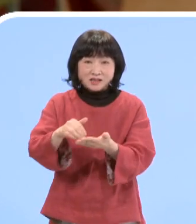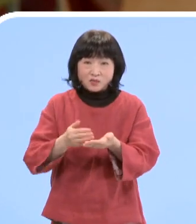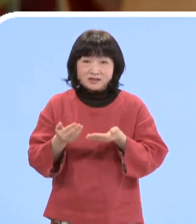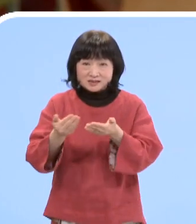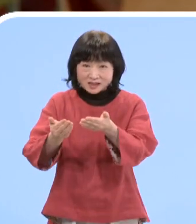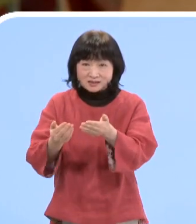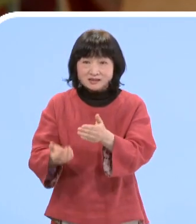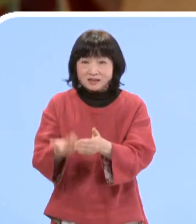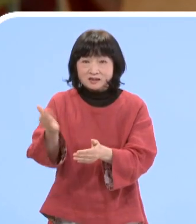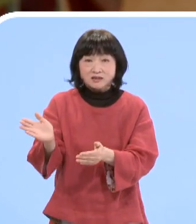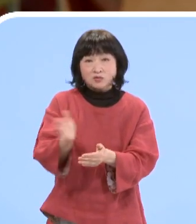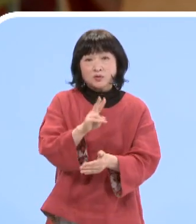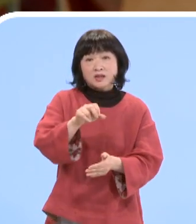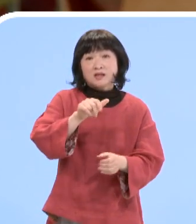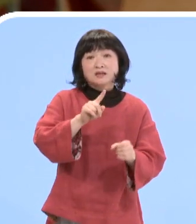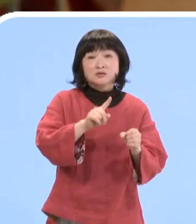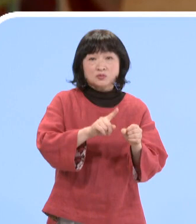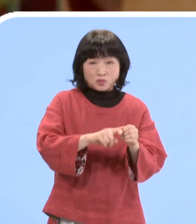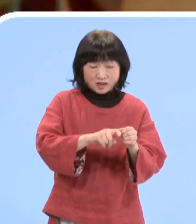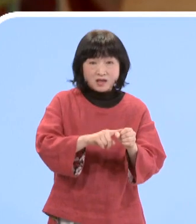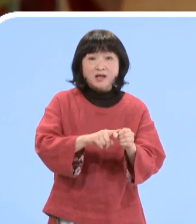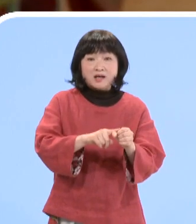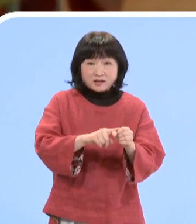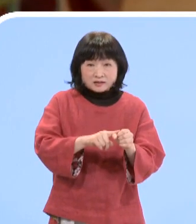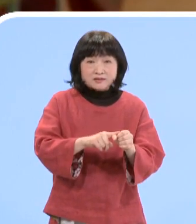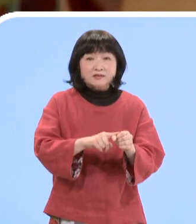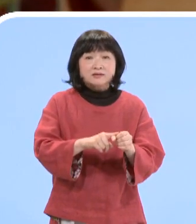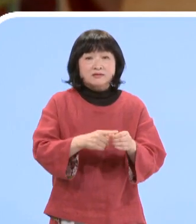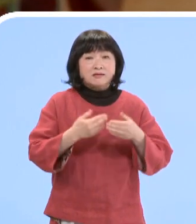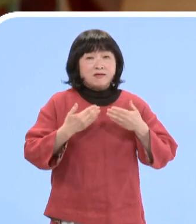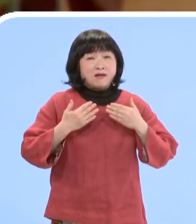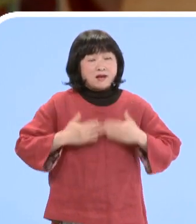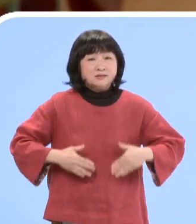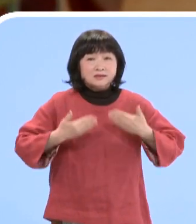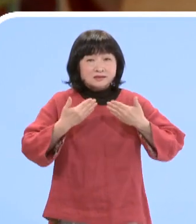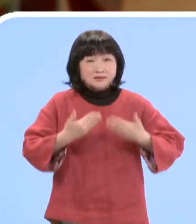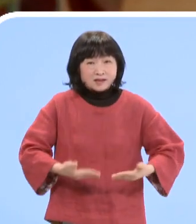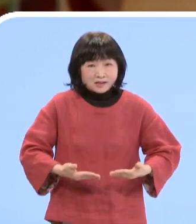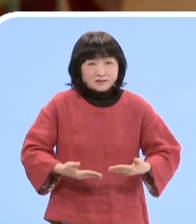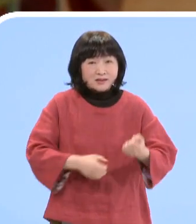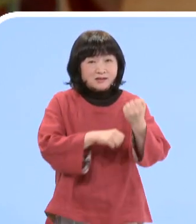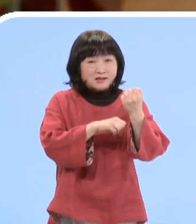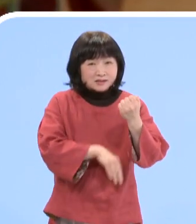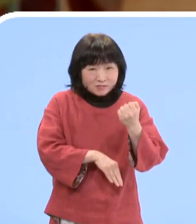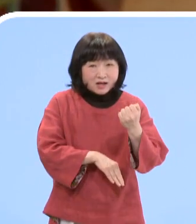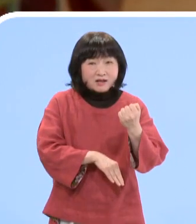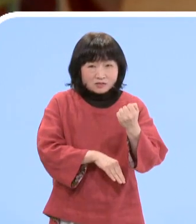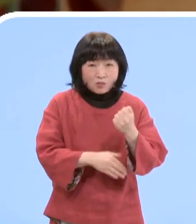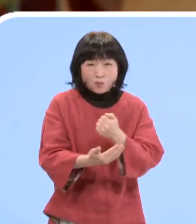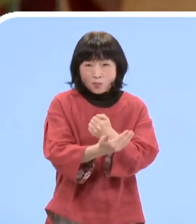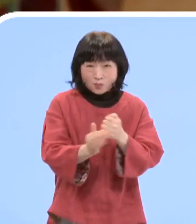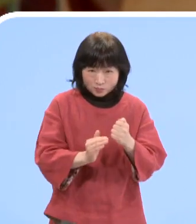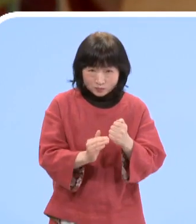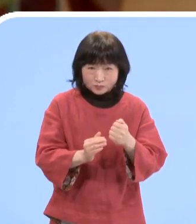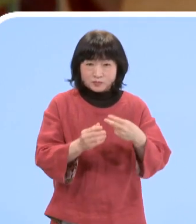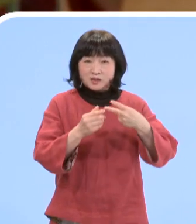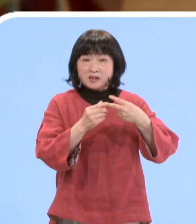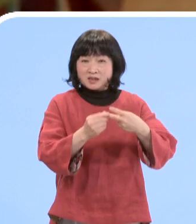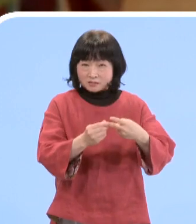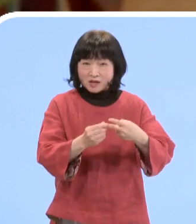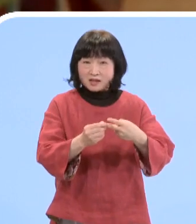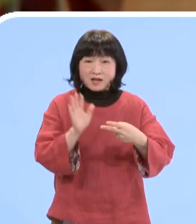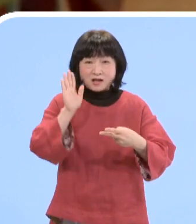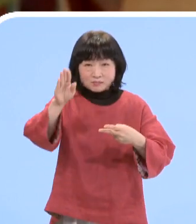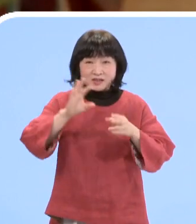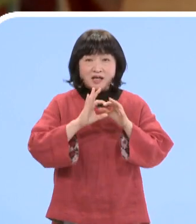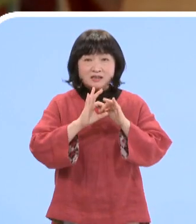えるということもありますし、安全安心な基盤を確保するということ、それから地域活力を創出すること、人材の活